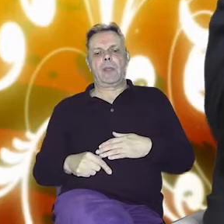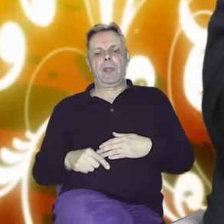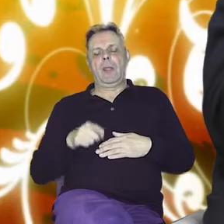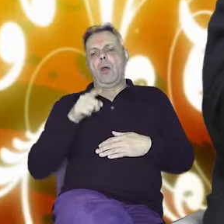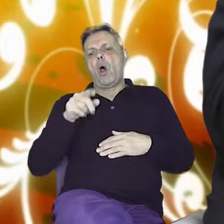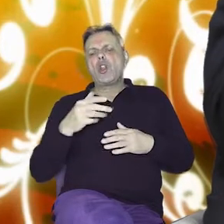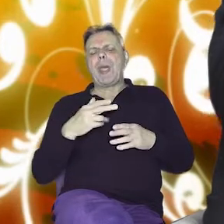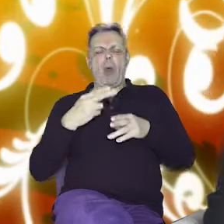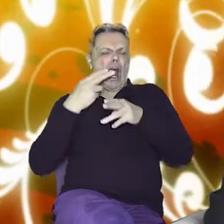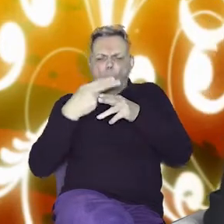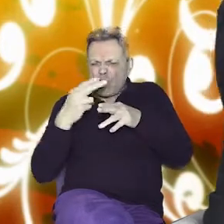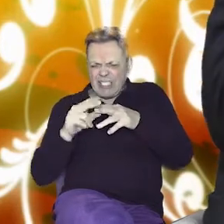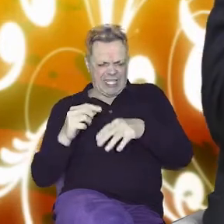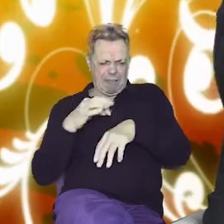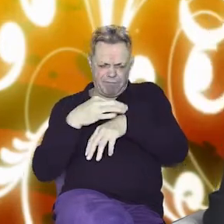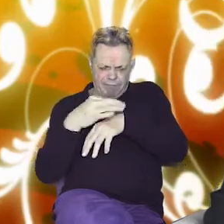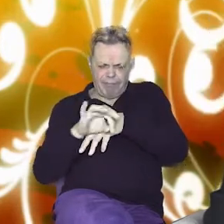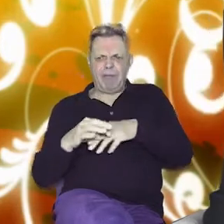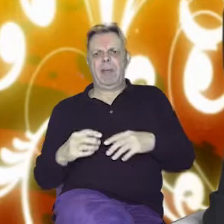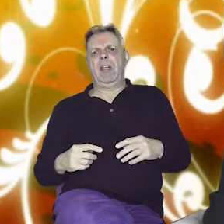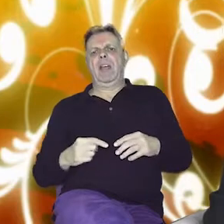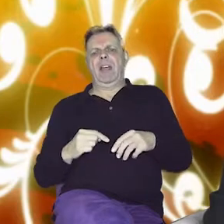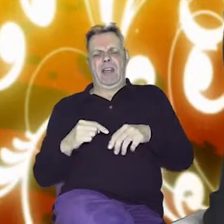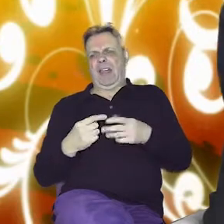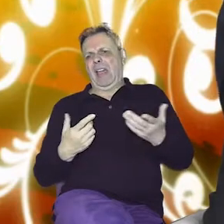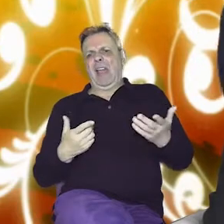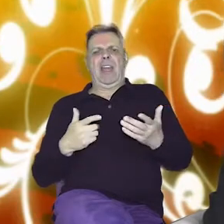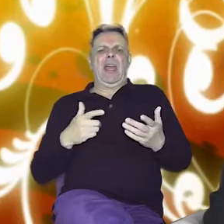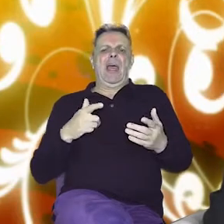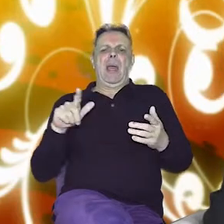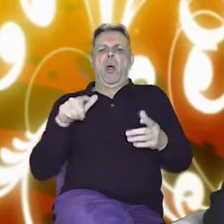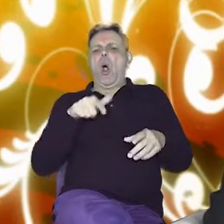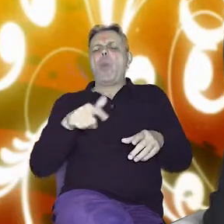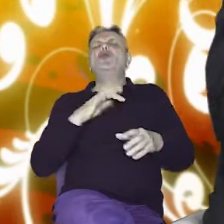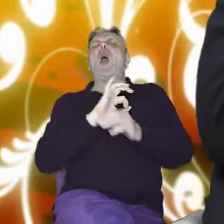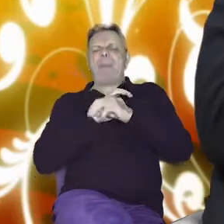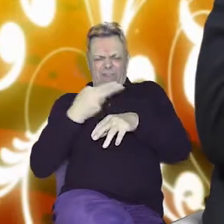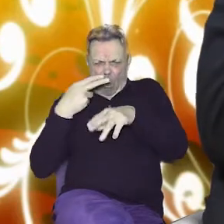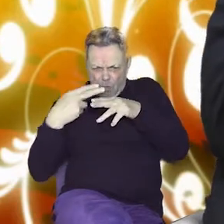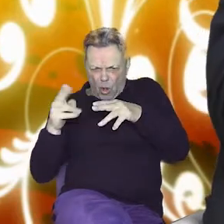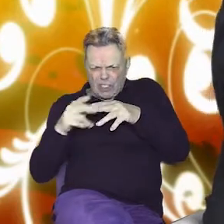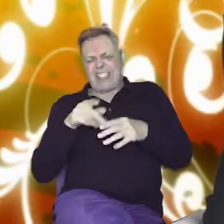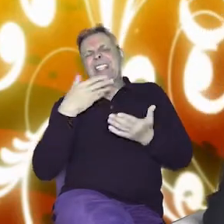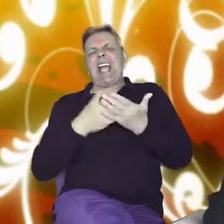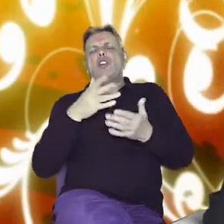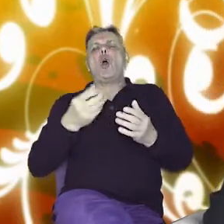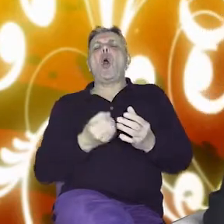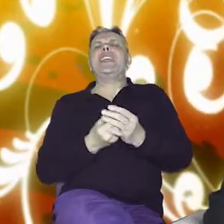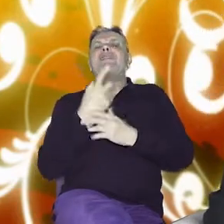znači rubovi rane. Dakle, mora se djelovati dakle, i na tkivo, dakle mora se odstraniti sve devitalizirano